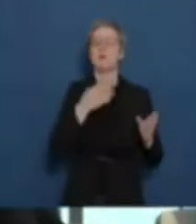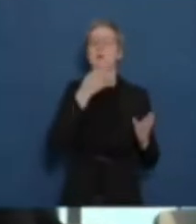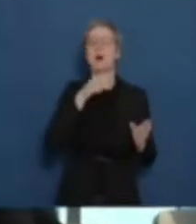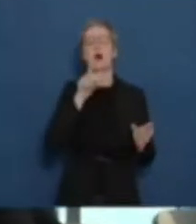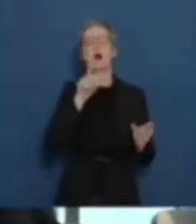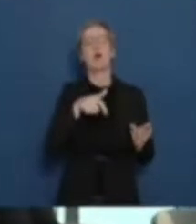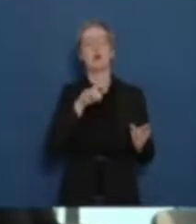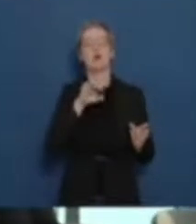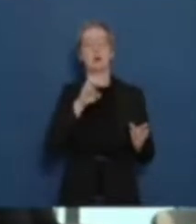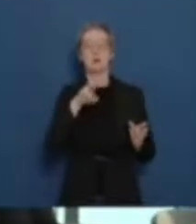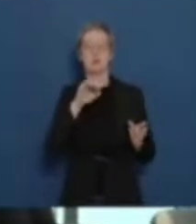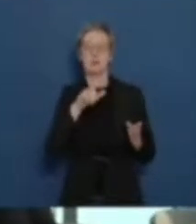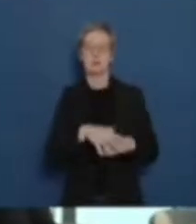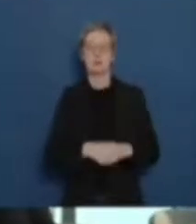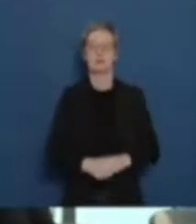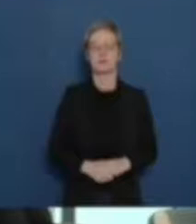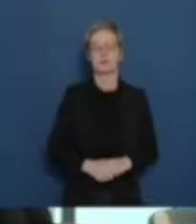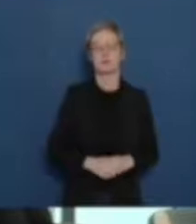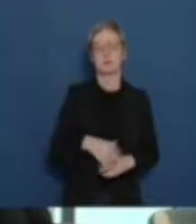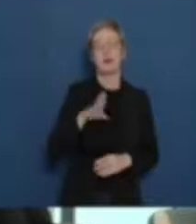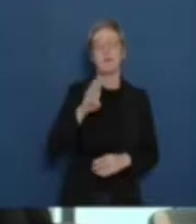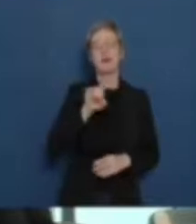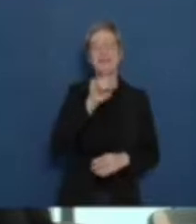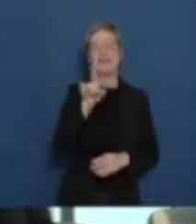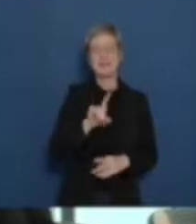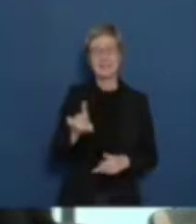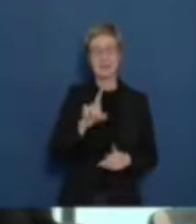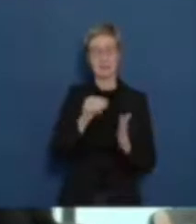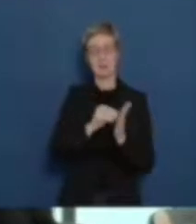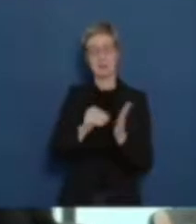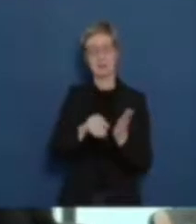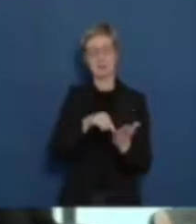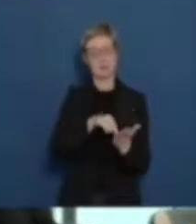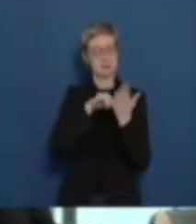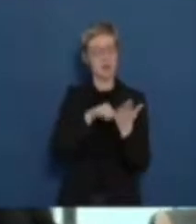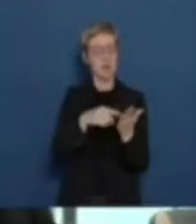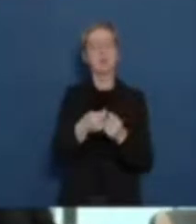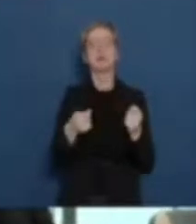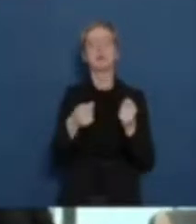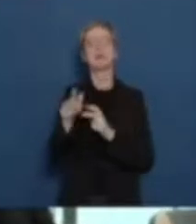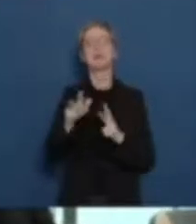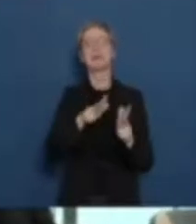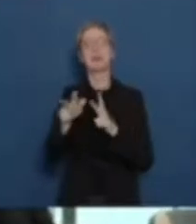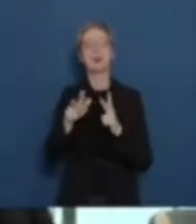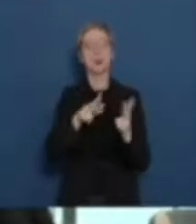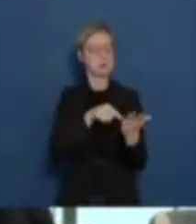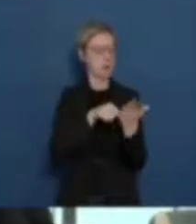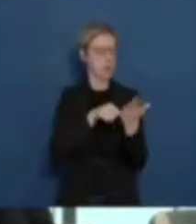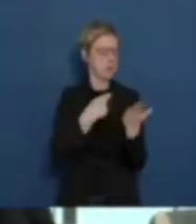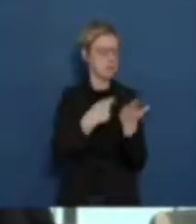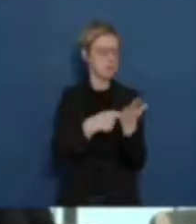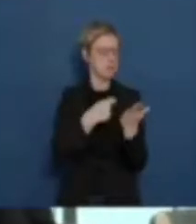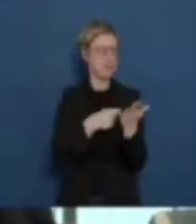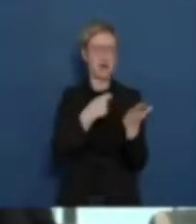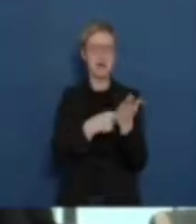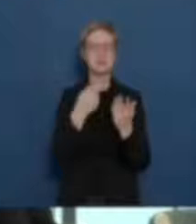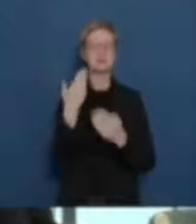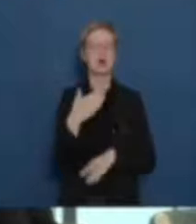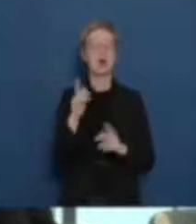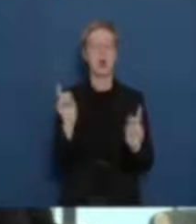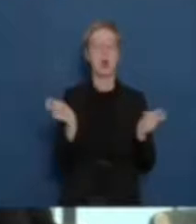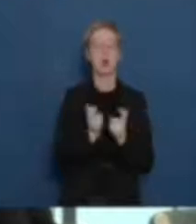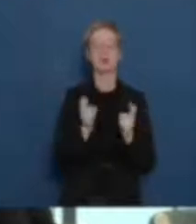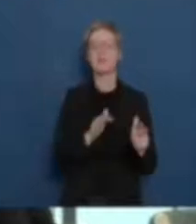Gunnar Schupelius hat in der BZ in einem Bericht geschrieben, die Bundesregierung habe keine Beweise für die Wirksamkeit des